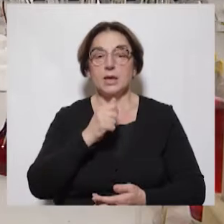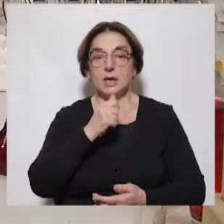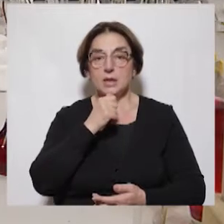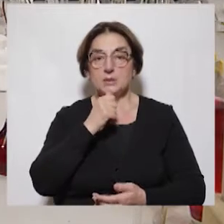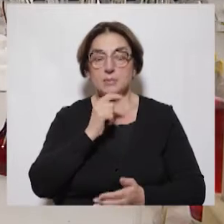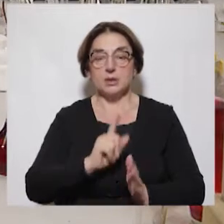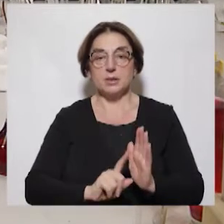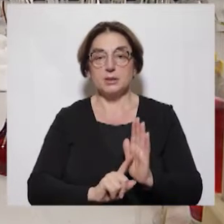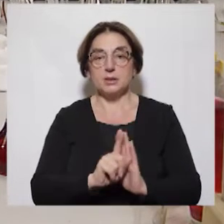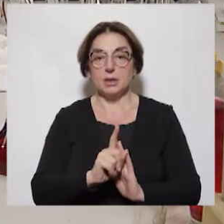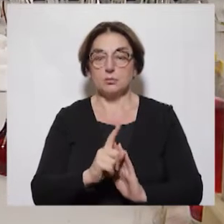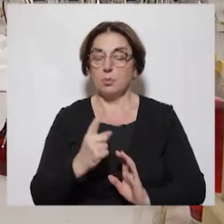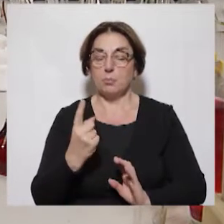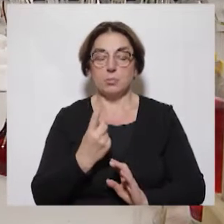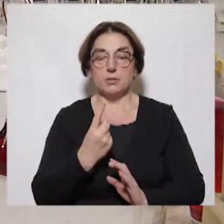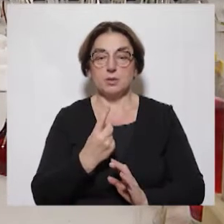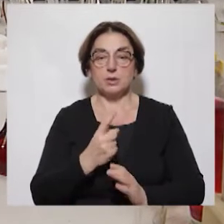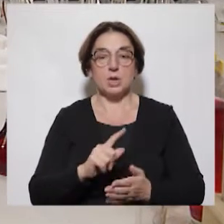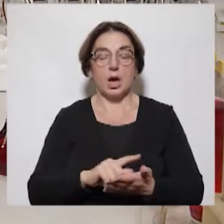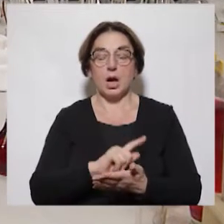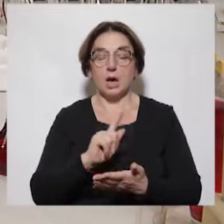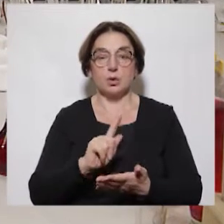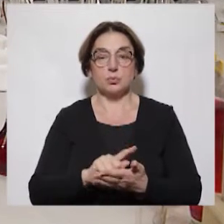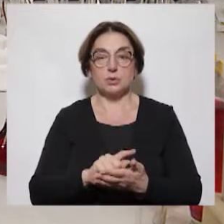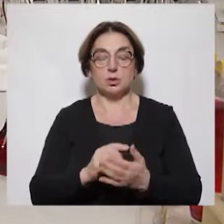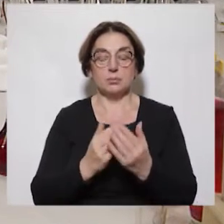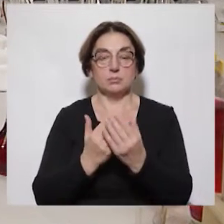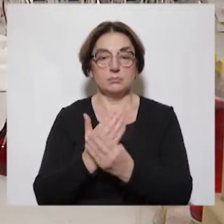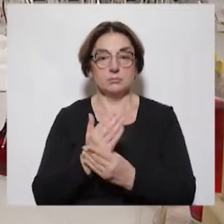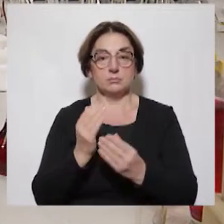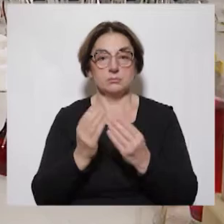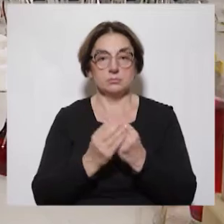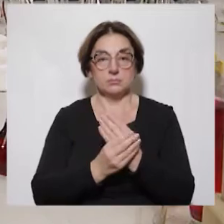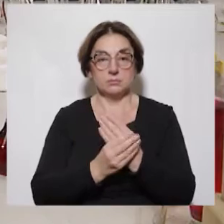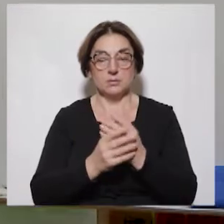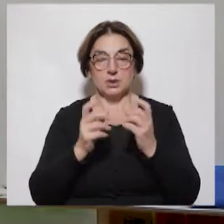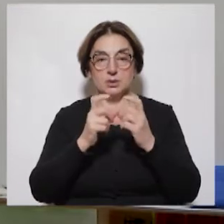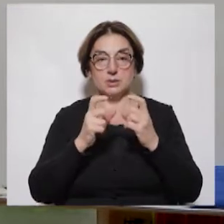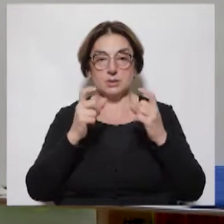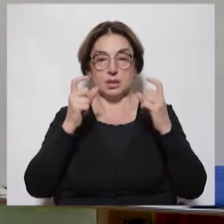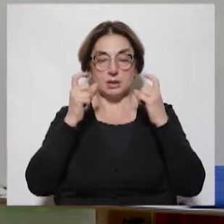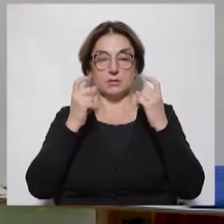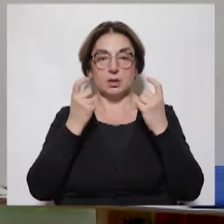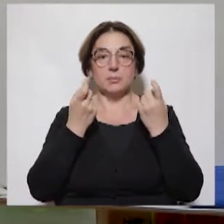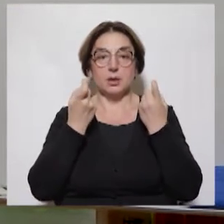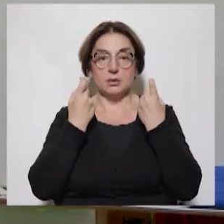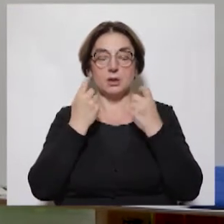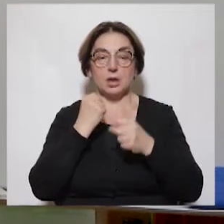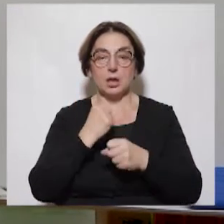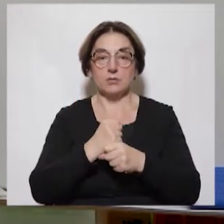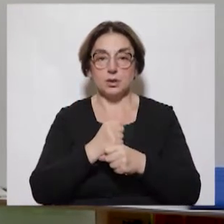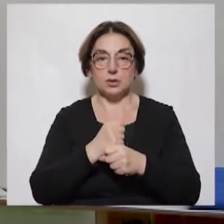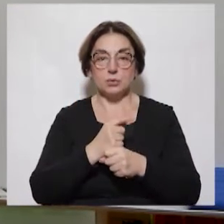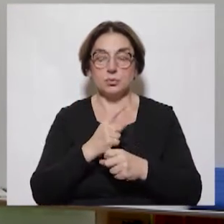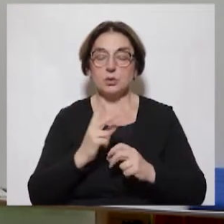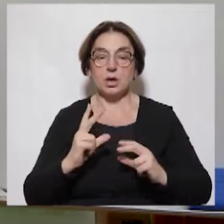მომზადება. თუმცა პირველ რიგში, რა თქმა უნდა, ხელდათმანები და სათვალე გავიკეთოთ, ვინაიდან გვაქვს ქიმიურ ლაბორატორიაში ჩასატარებელი ექსპერიმენტი და